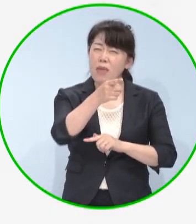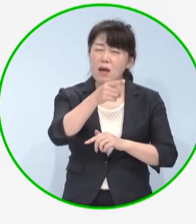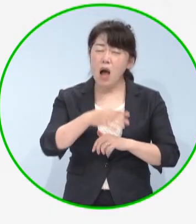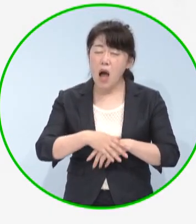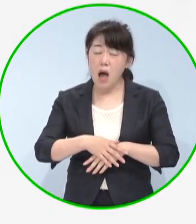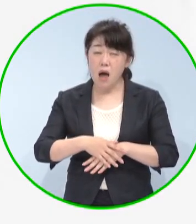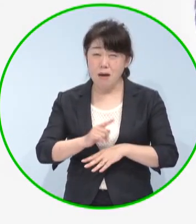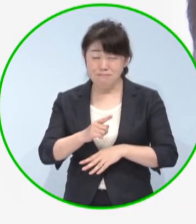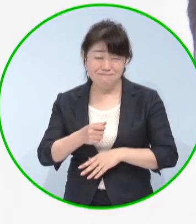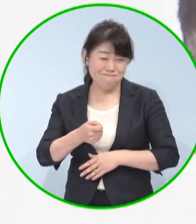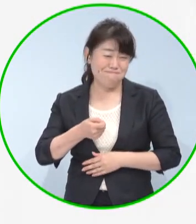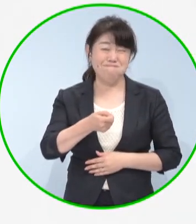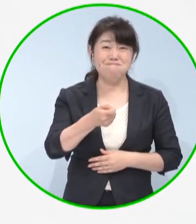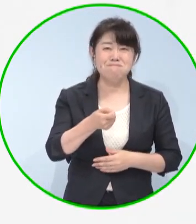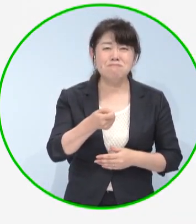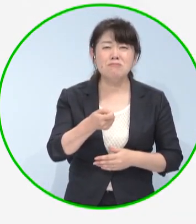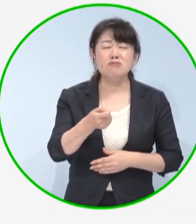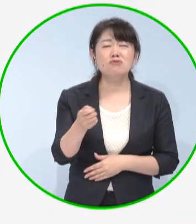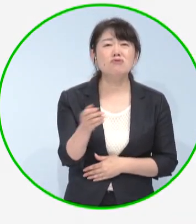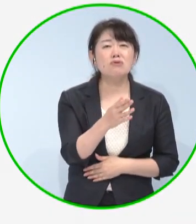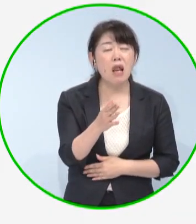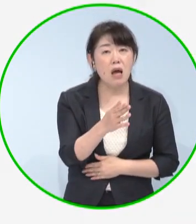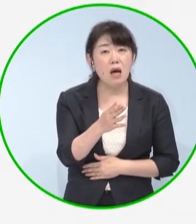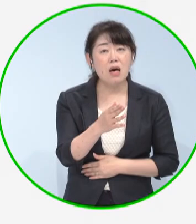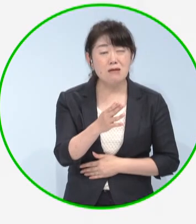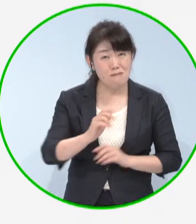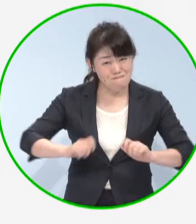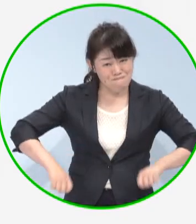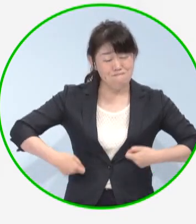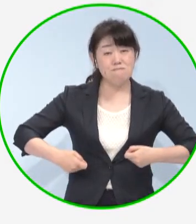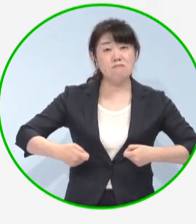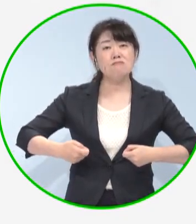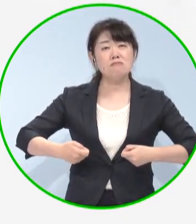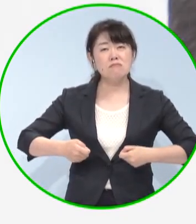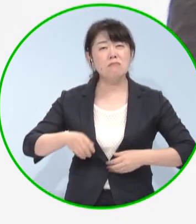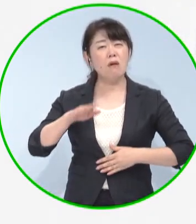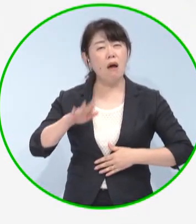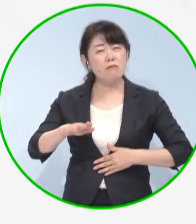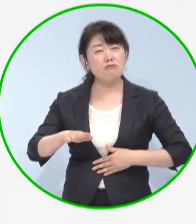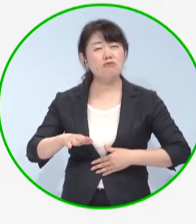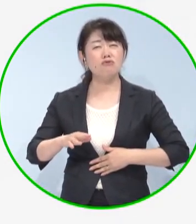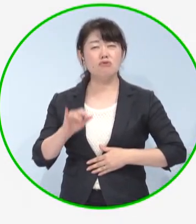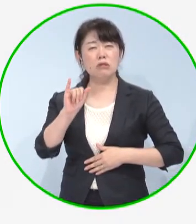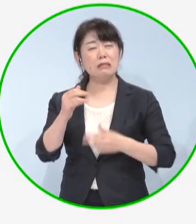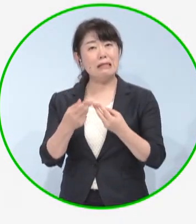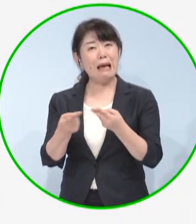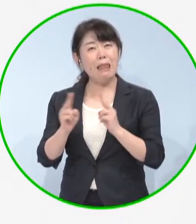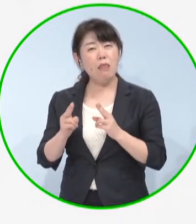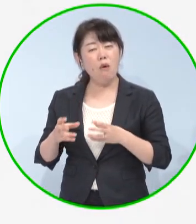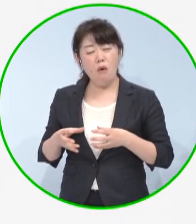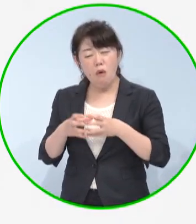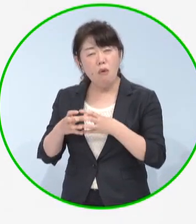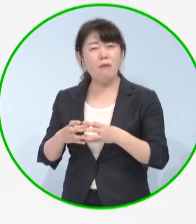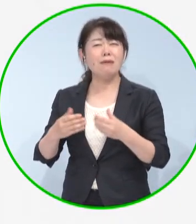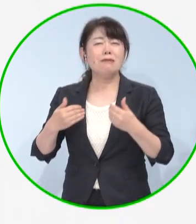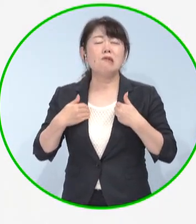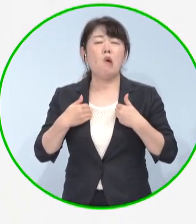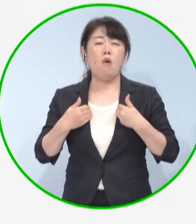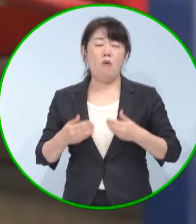きつけるぐらいの迫力のある、覚悟のある、そういうまともな野党が必要なん